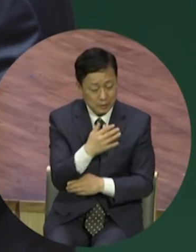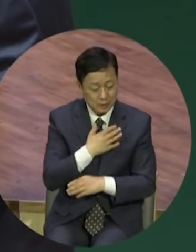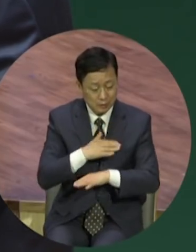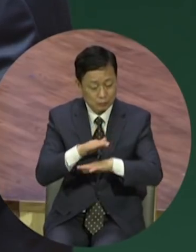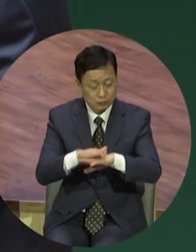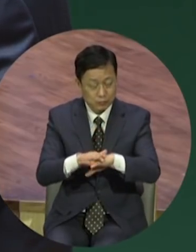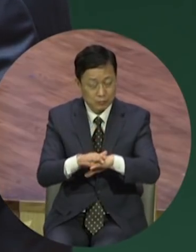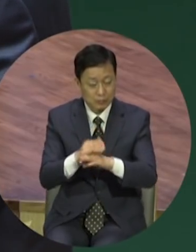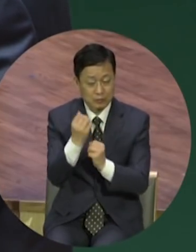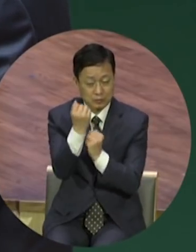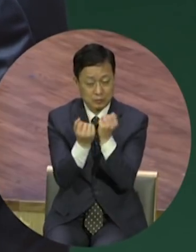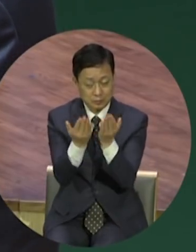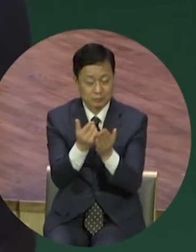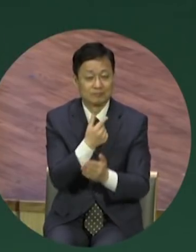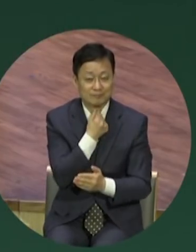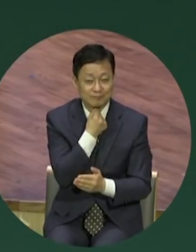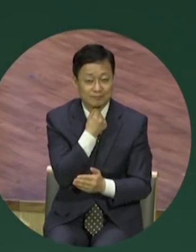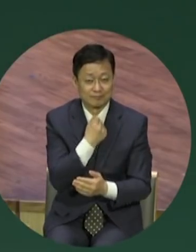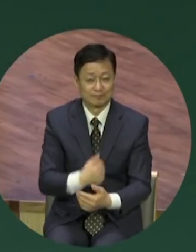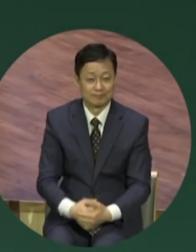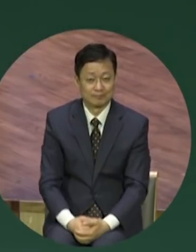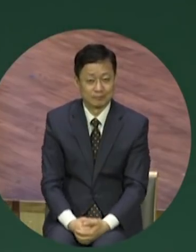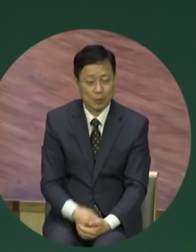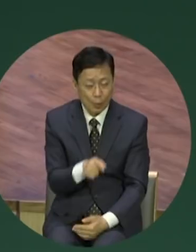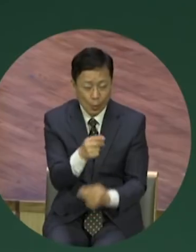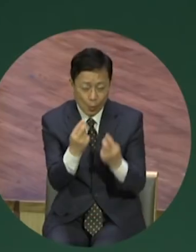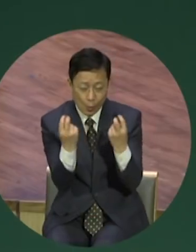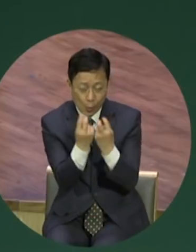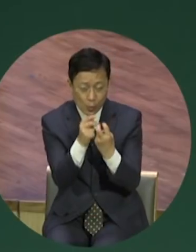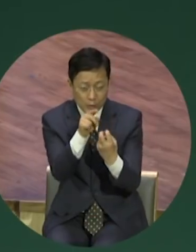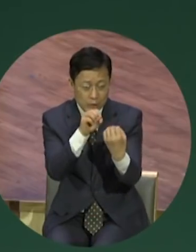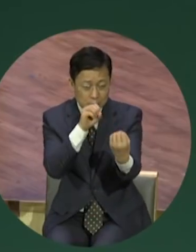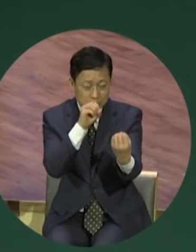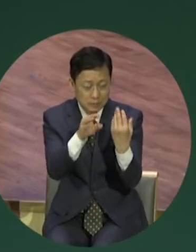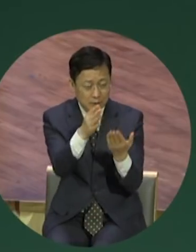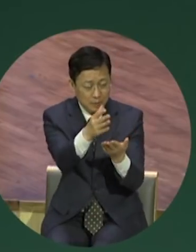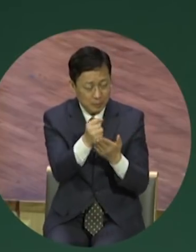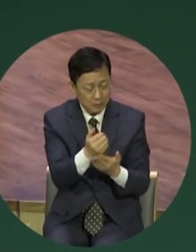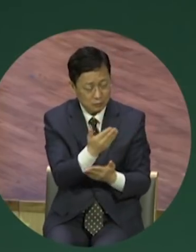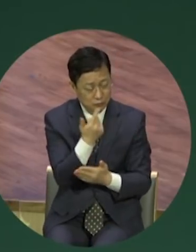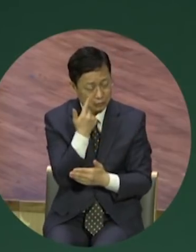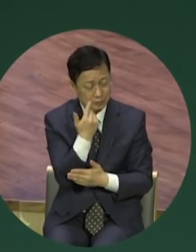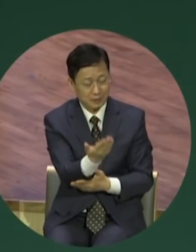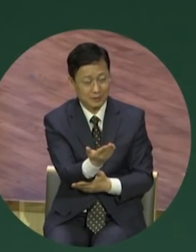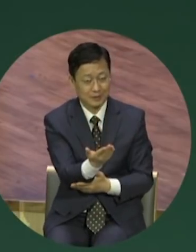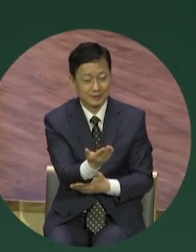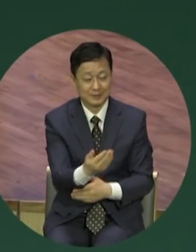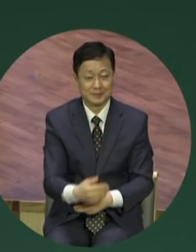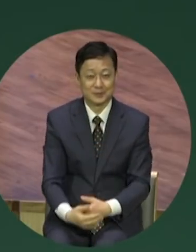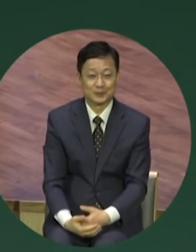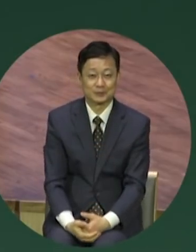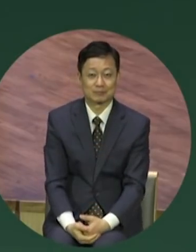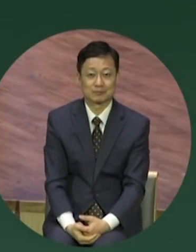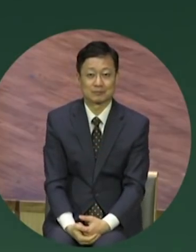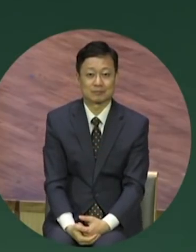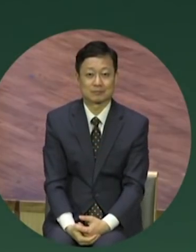are a few things you must keep in mind. 어떻게 이 응답을 내가 받느냐 하는 거죠. You might ask the question, how can I receive this answer?